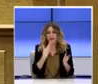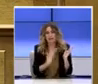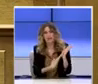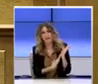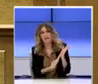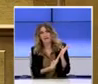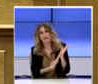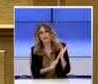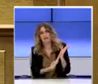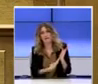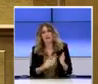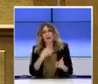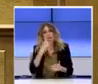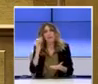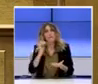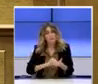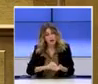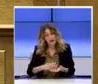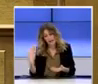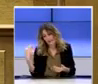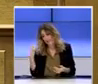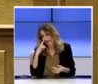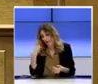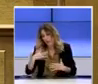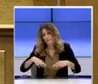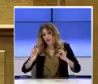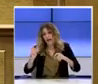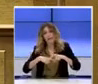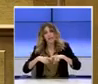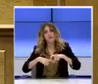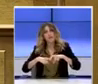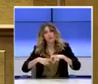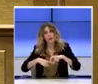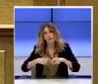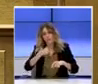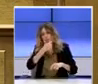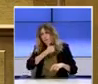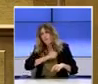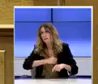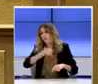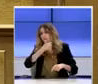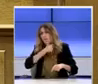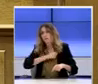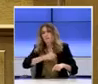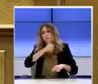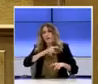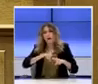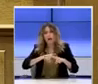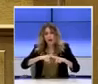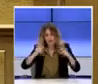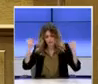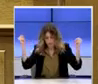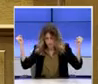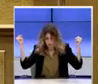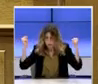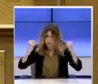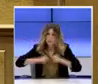περάσαμε, επαναλαμβάνω, τέλη Νοέμβρη, αρχές Δεκέμβρη. Και αυτό γιατί?